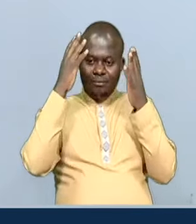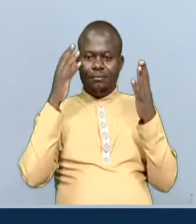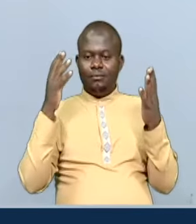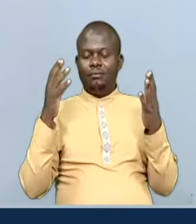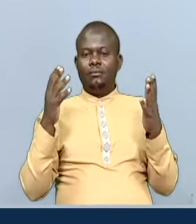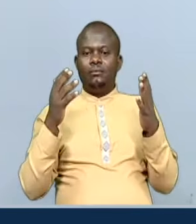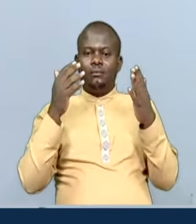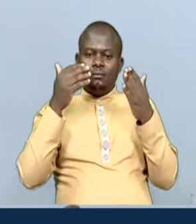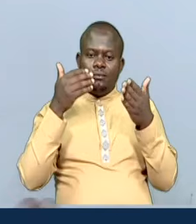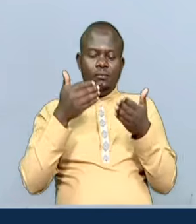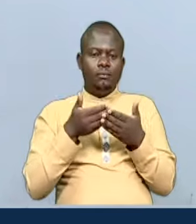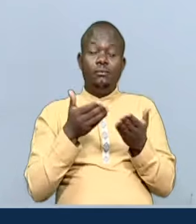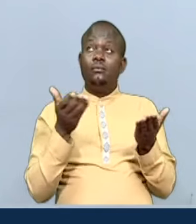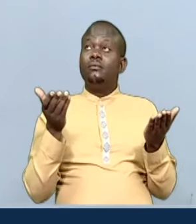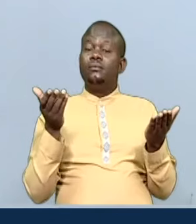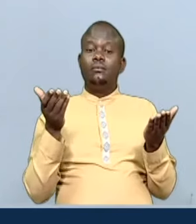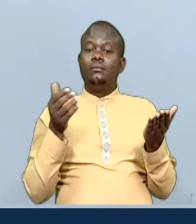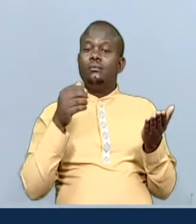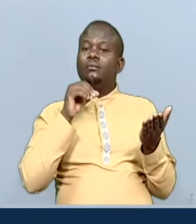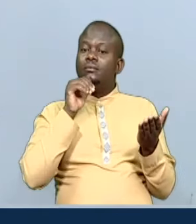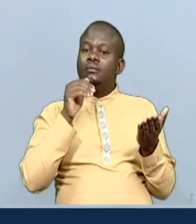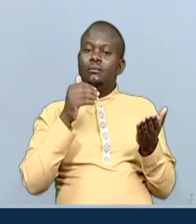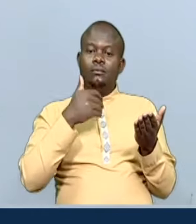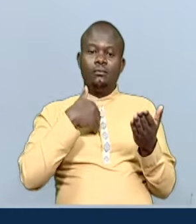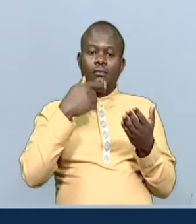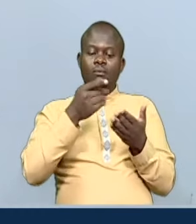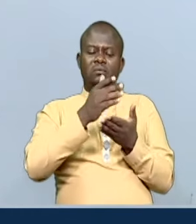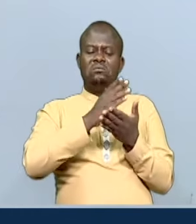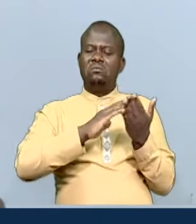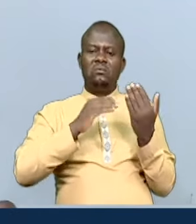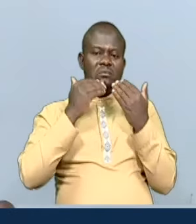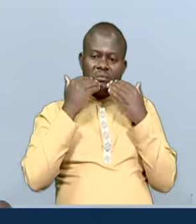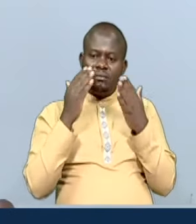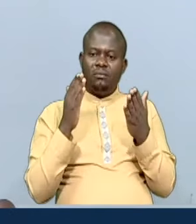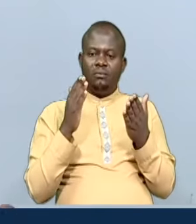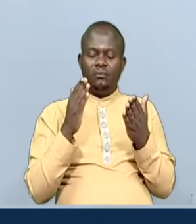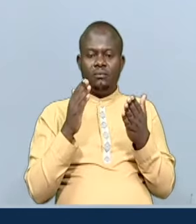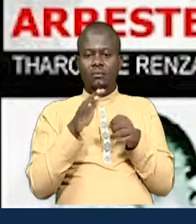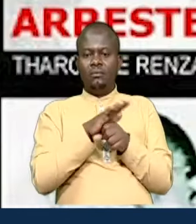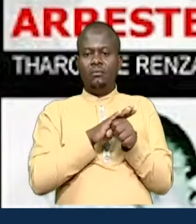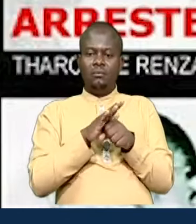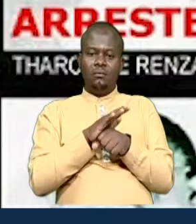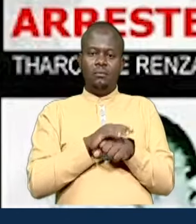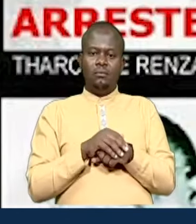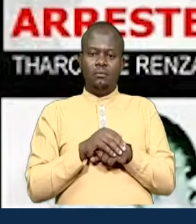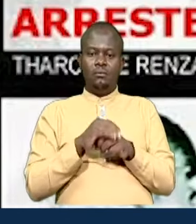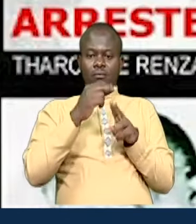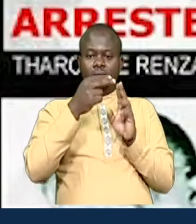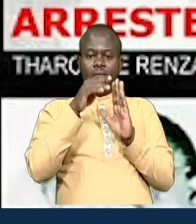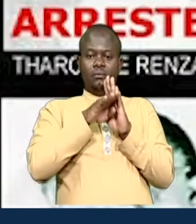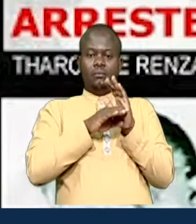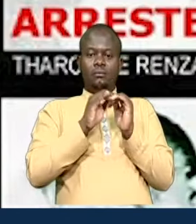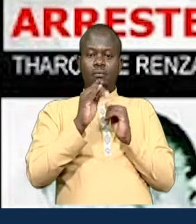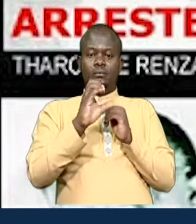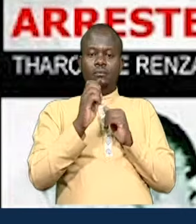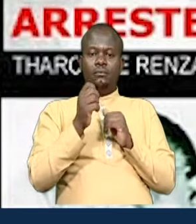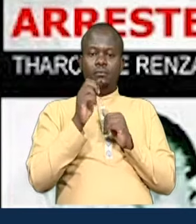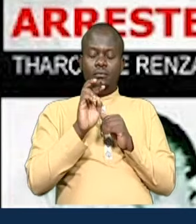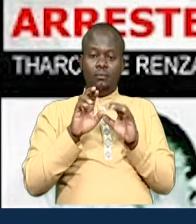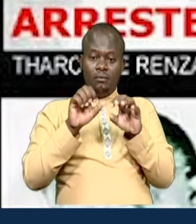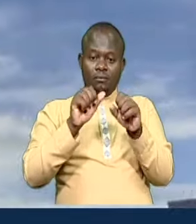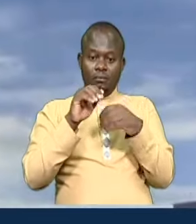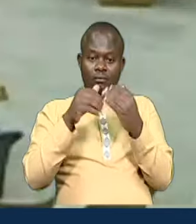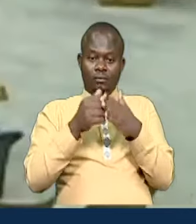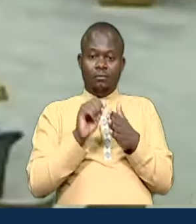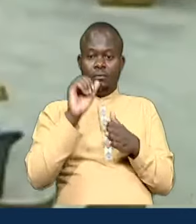basigaye mu kintu gicagase kiri aho ngaho kidasobanutse. Ku rutonde rwa ICTR rw'abafatwaga nk'abaza